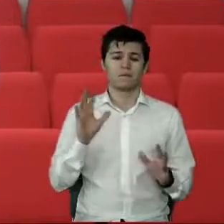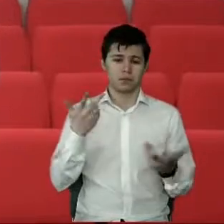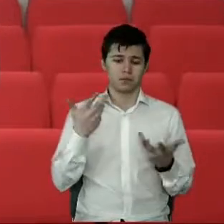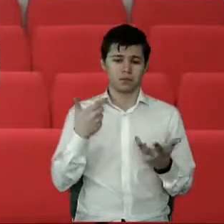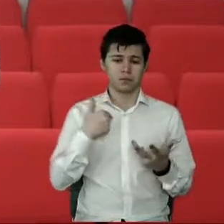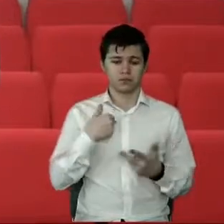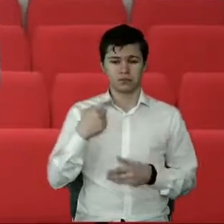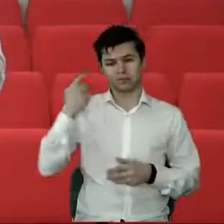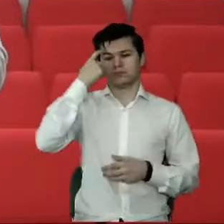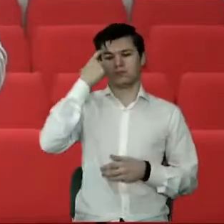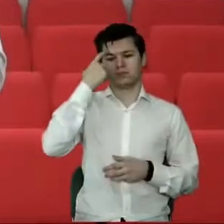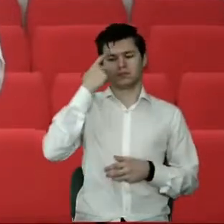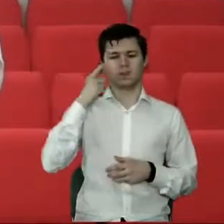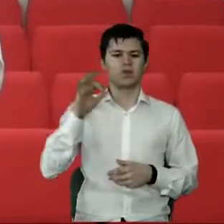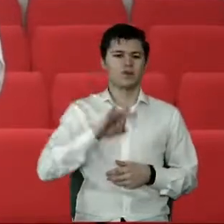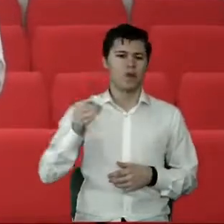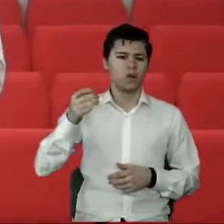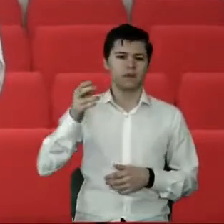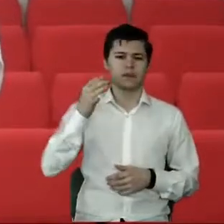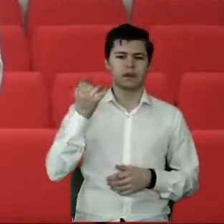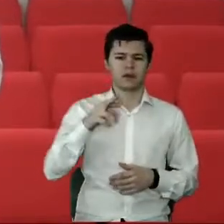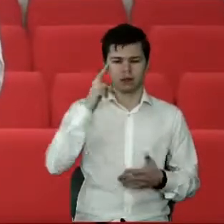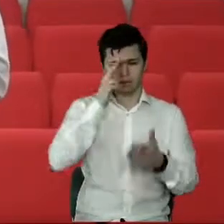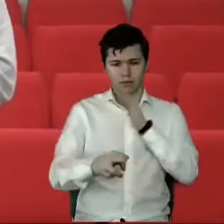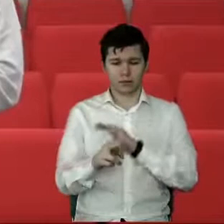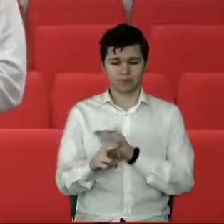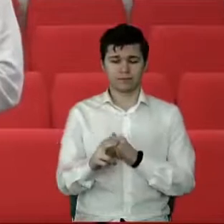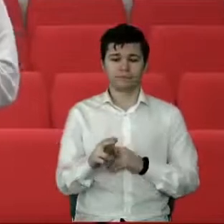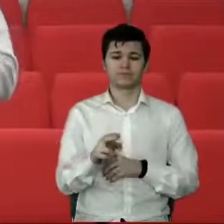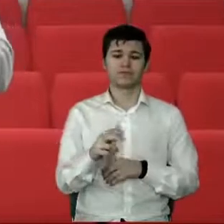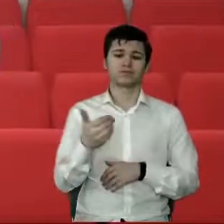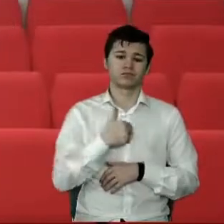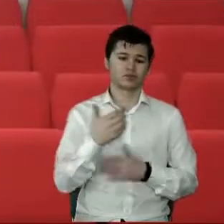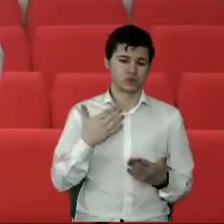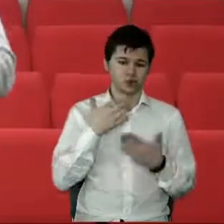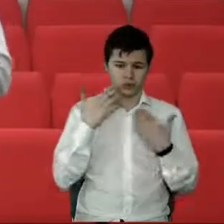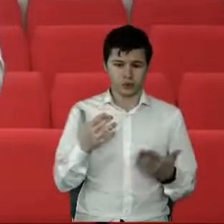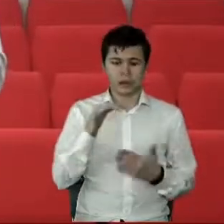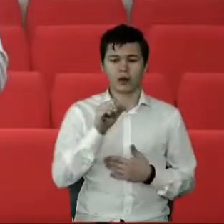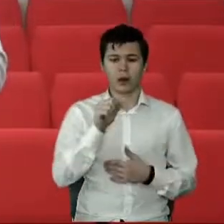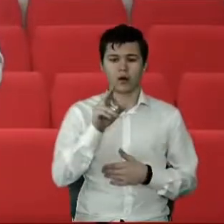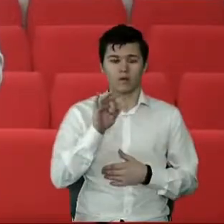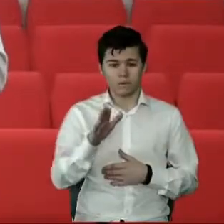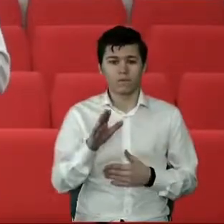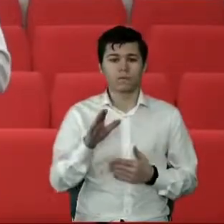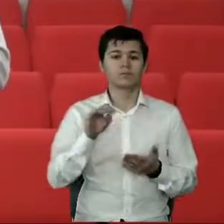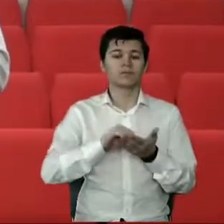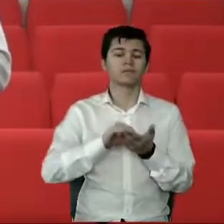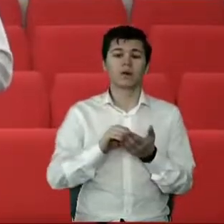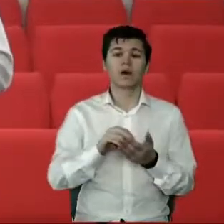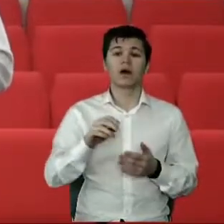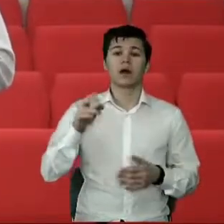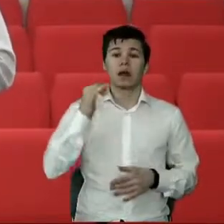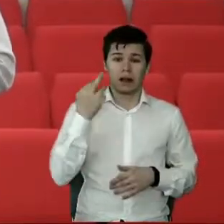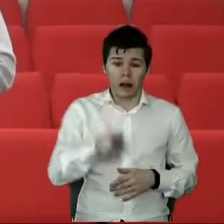Илью. Хочу прочитать это Иакова 5 глава 17-18 стих. Все мы знаем это место. Иакова пишет: «Илья был человек, подобный